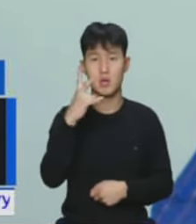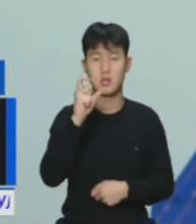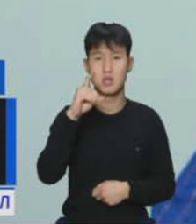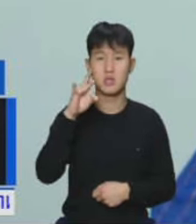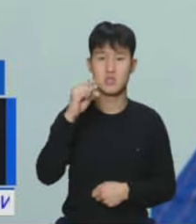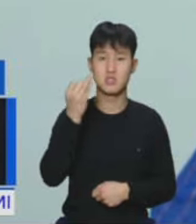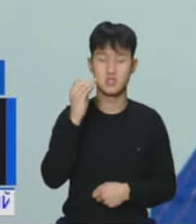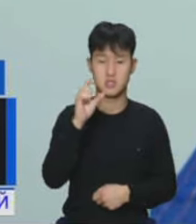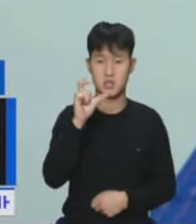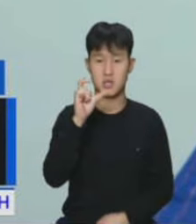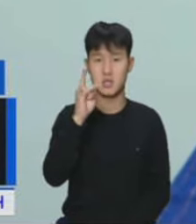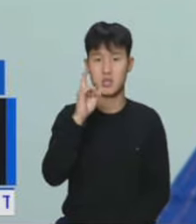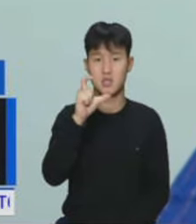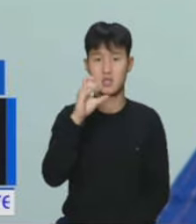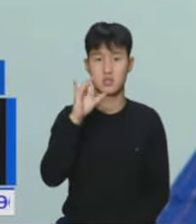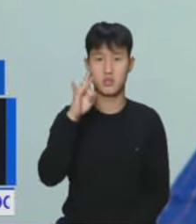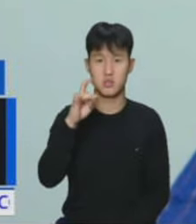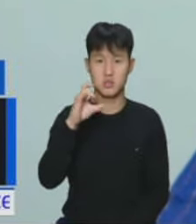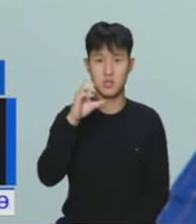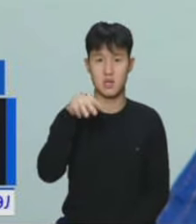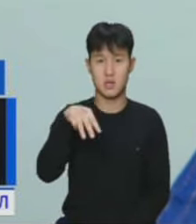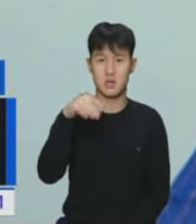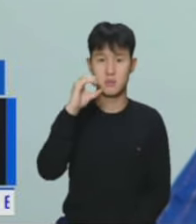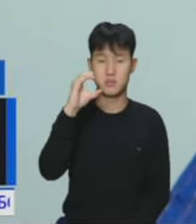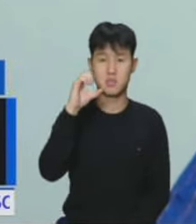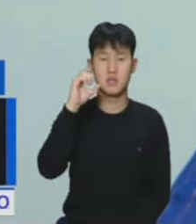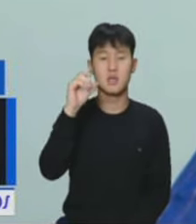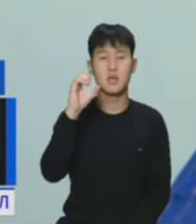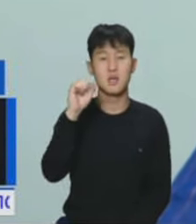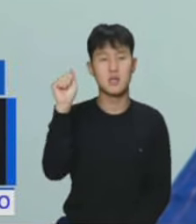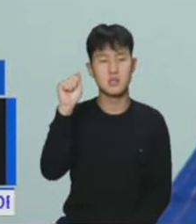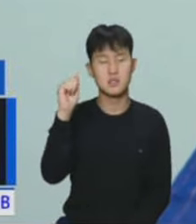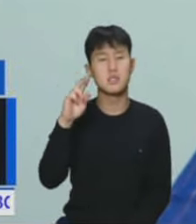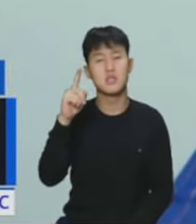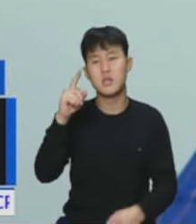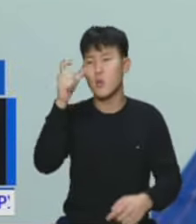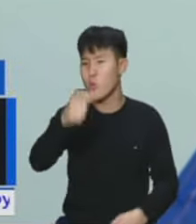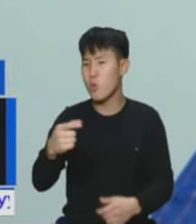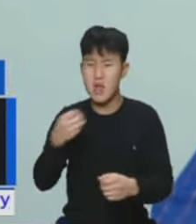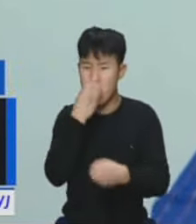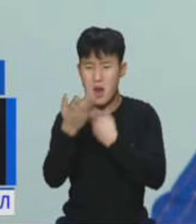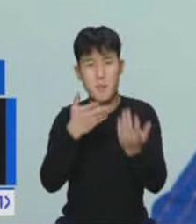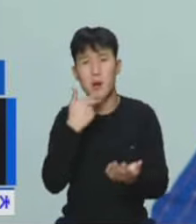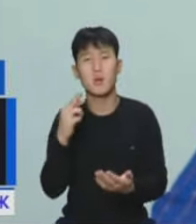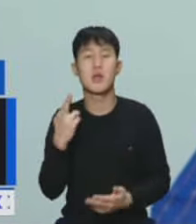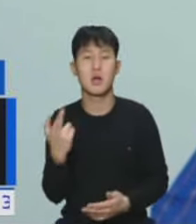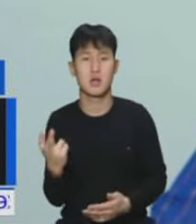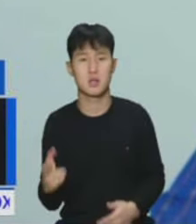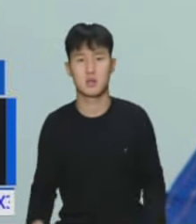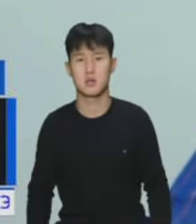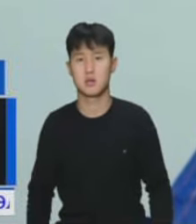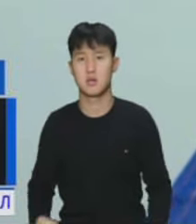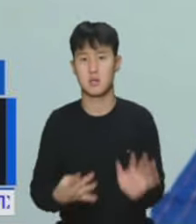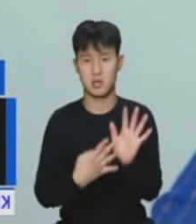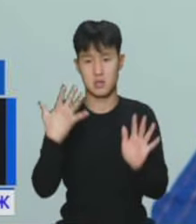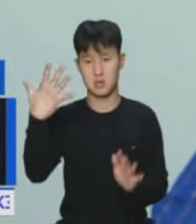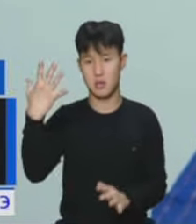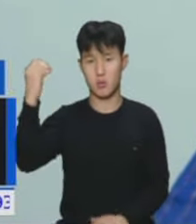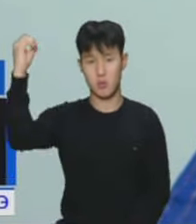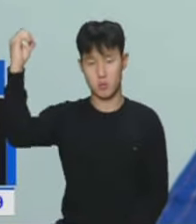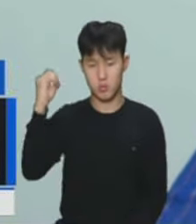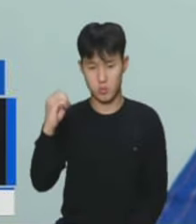resource одоо MCS-ийг яагаад хинч ярихгүй байгаа юм бэ? Энэ яагаад ярихгүй байгаа юм? Өнөөдөр 95% буюу